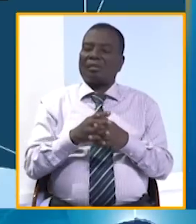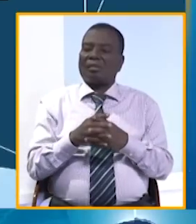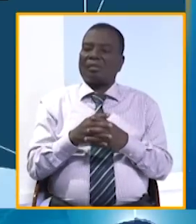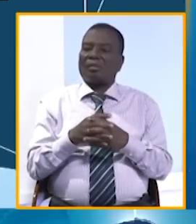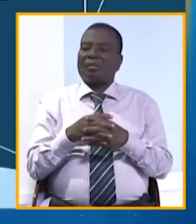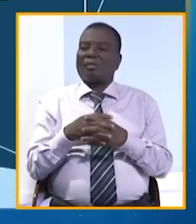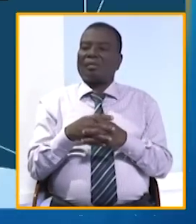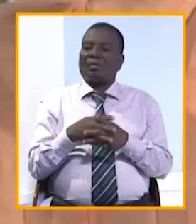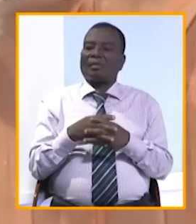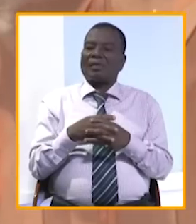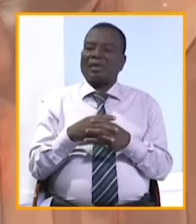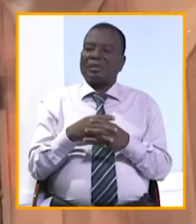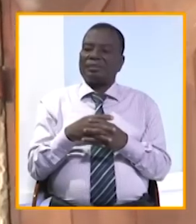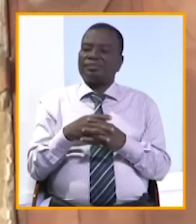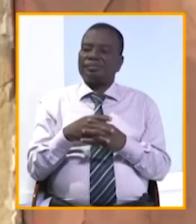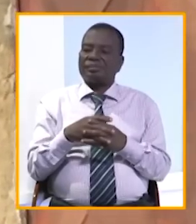Godefroy Kambawa.